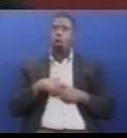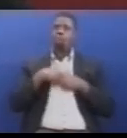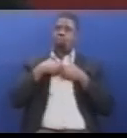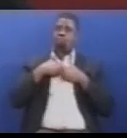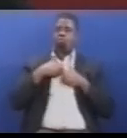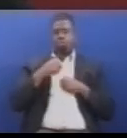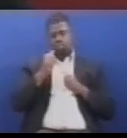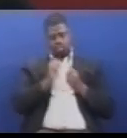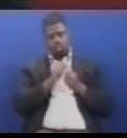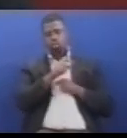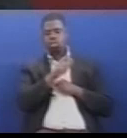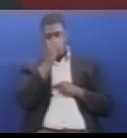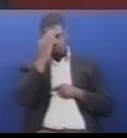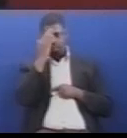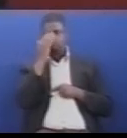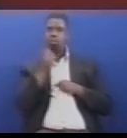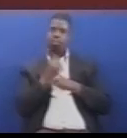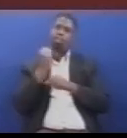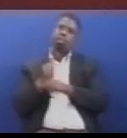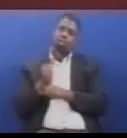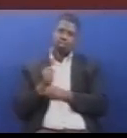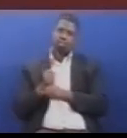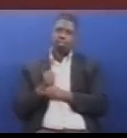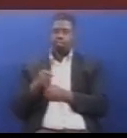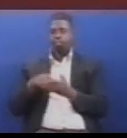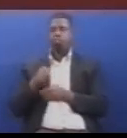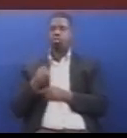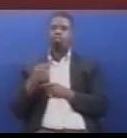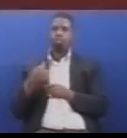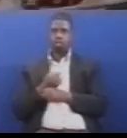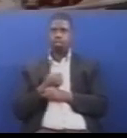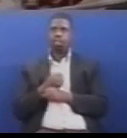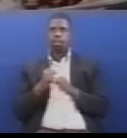tunalijua na tutaifanyia kazi ili hatimaye na vituo hivyo vipate majokofu ya kuhifadhia maiti.